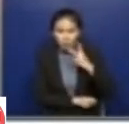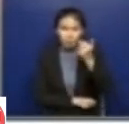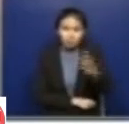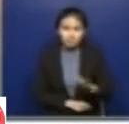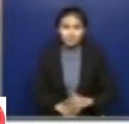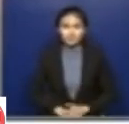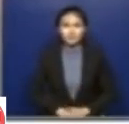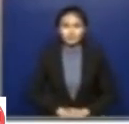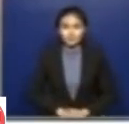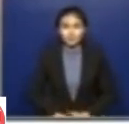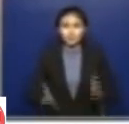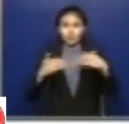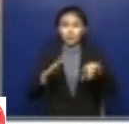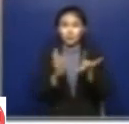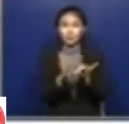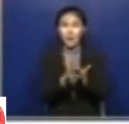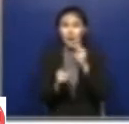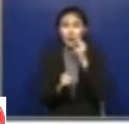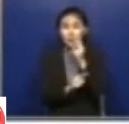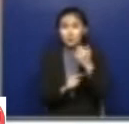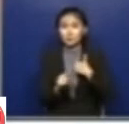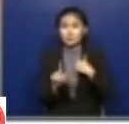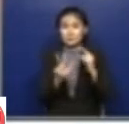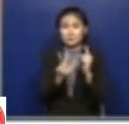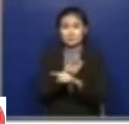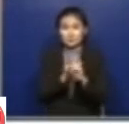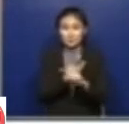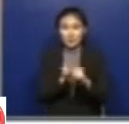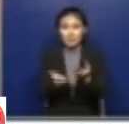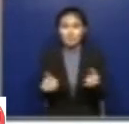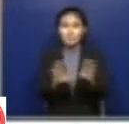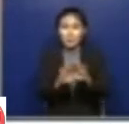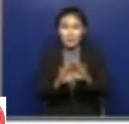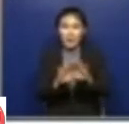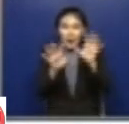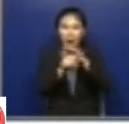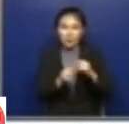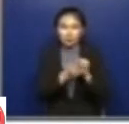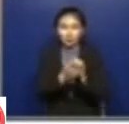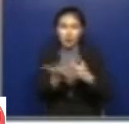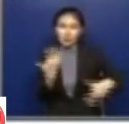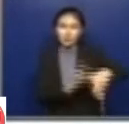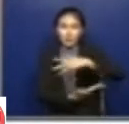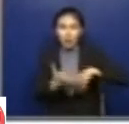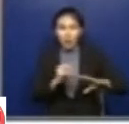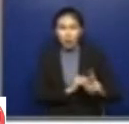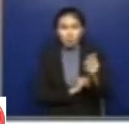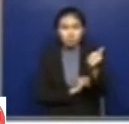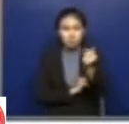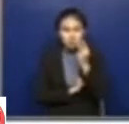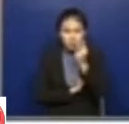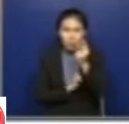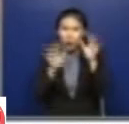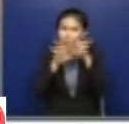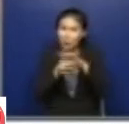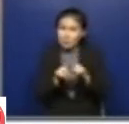ก้อนสุดท้ายคือก้อนหลังคือการปิดเหมืองเพื่อการฟื้นฟูเยียวยาดูเหมือนว่าจะไม่มี